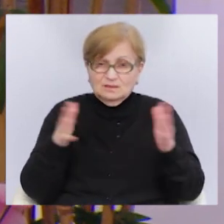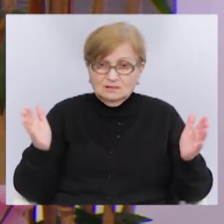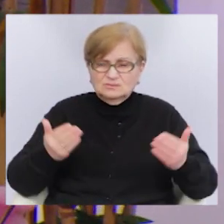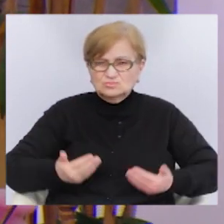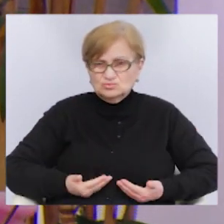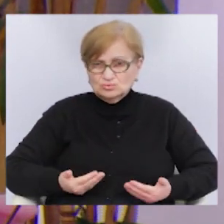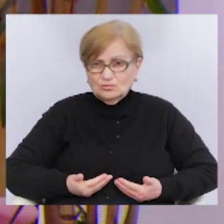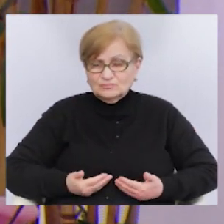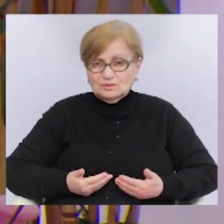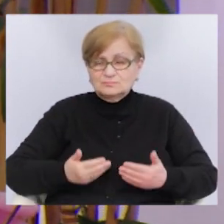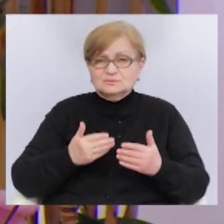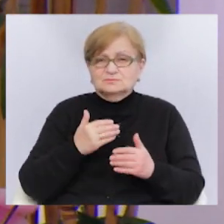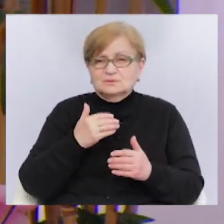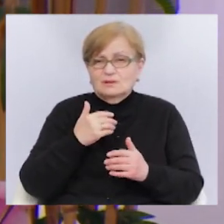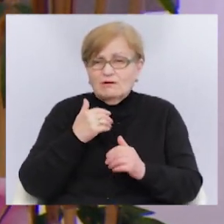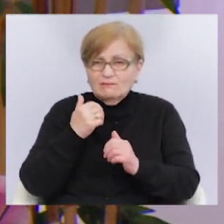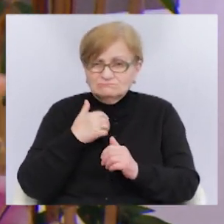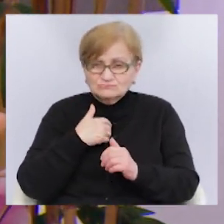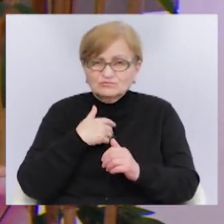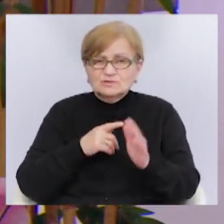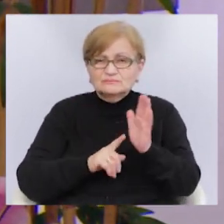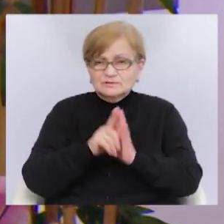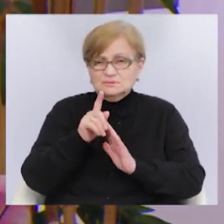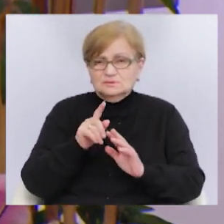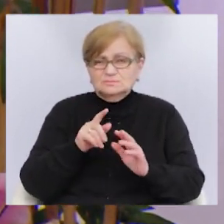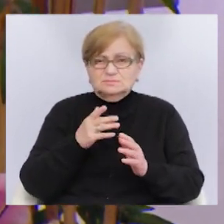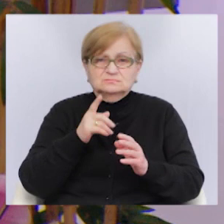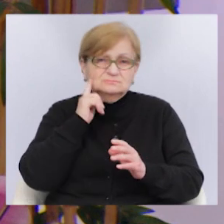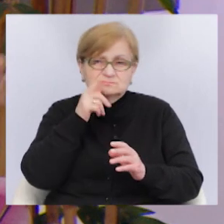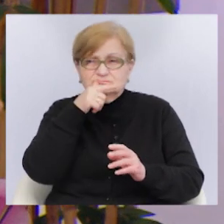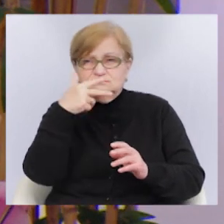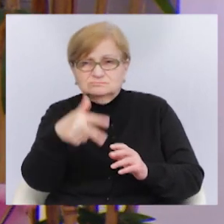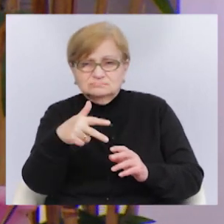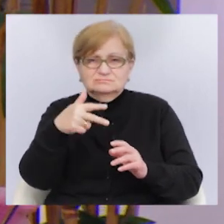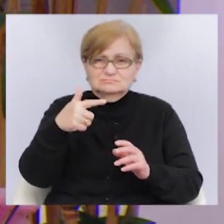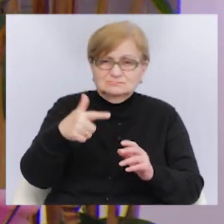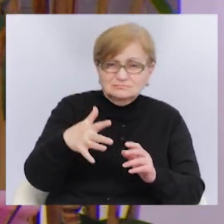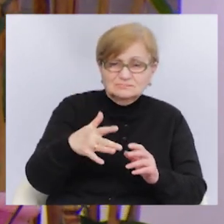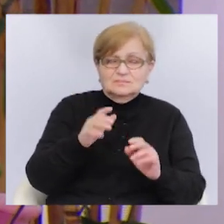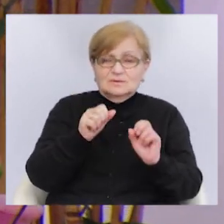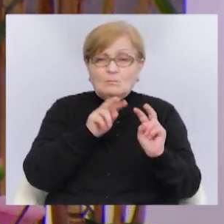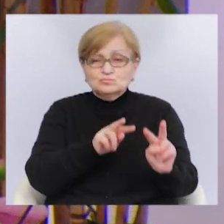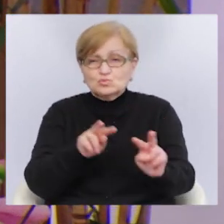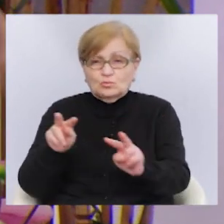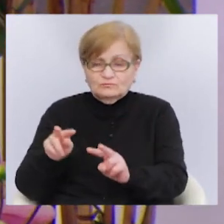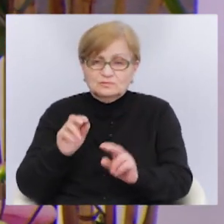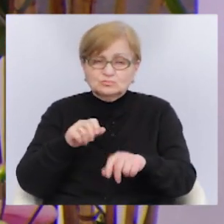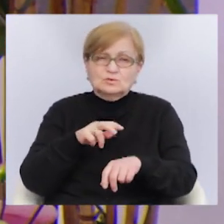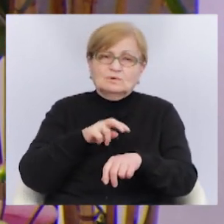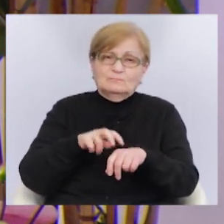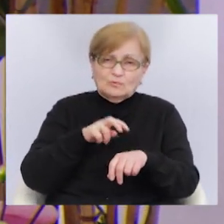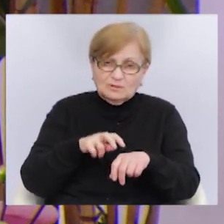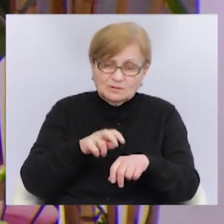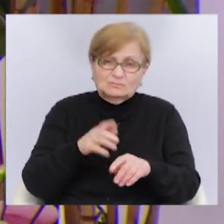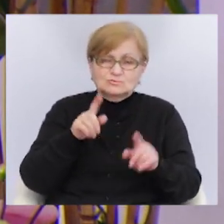ცხოვრების რაღაც შუა პერიოდში ხდებით მზრუნველები. ხა, ზოგი შეიძლება პროფესიული კუთხით გახდეს მზრუნველი, ექიმი,